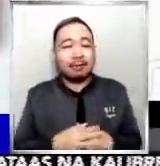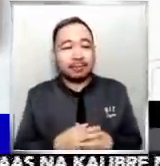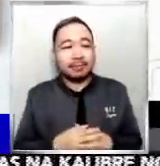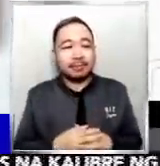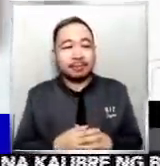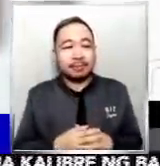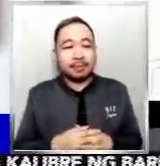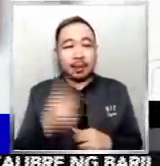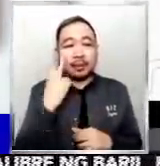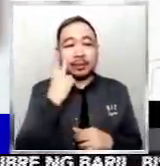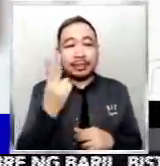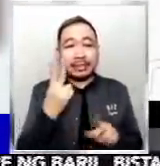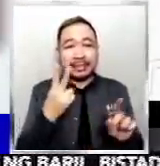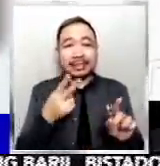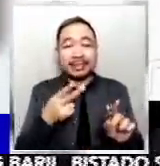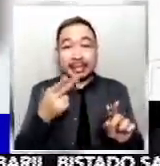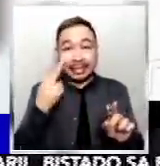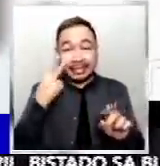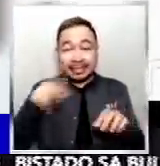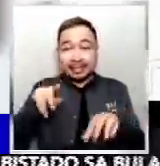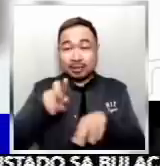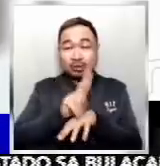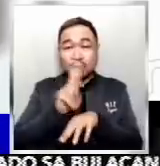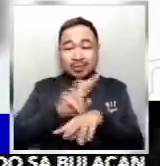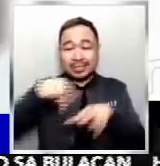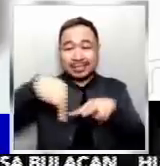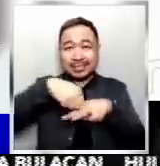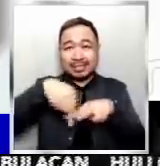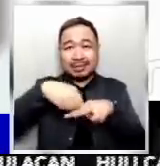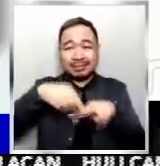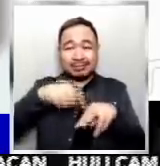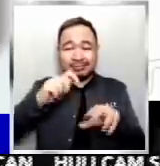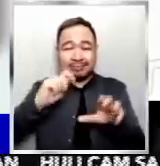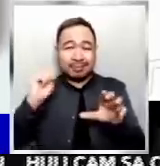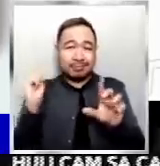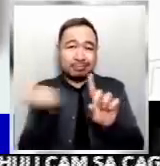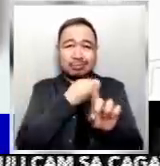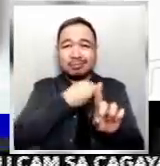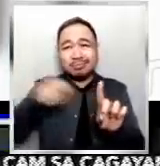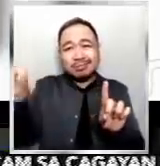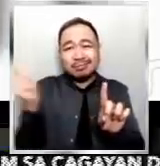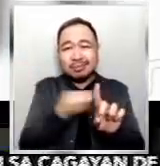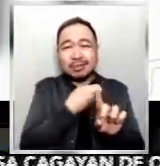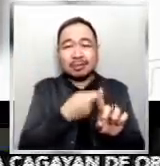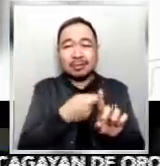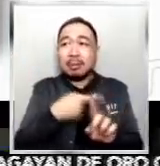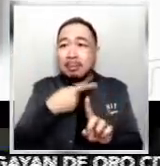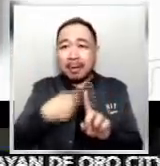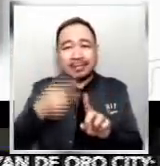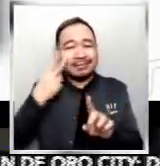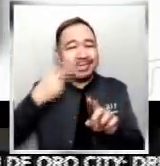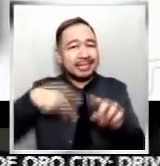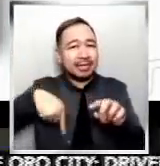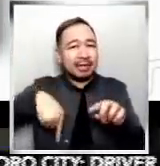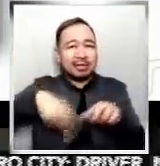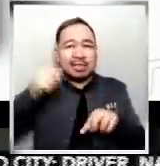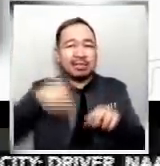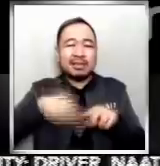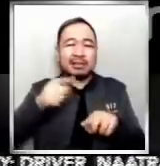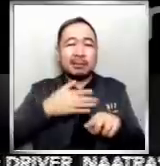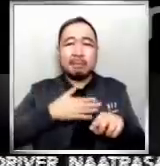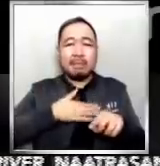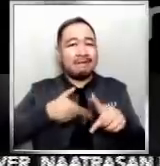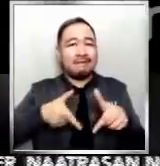ng tsinelas po na goma. Pinagsisipan na lang po ako sa ari ng ilang beses. Hindi ko po alam kung ano pong